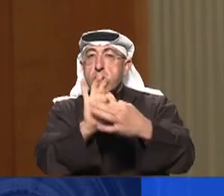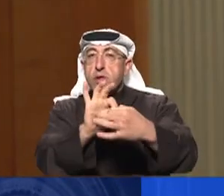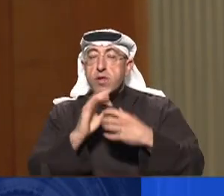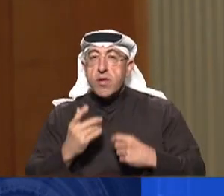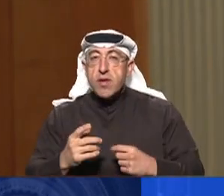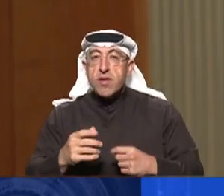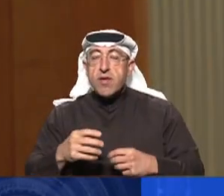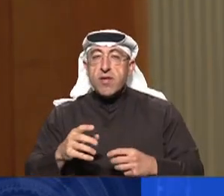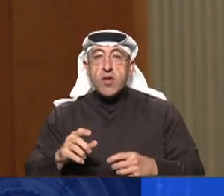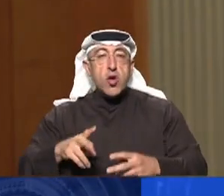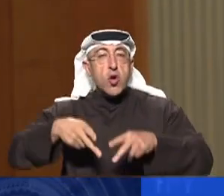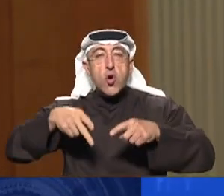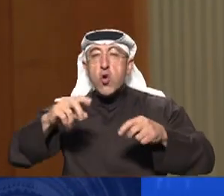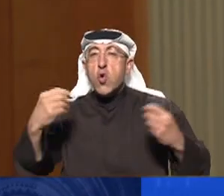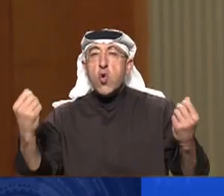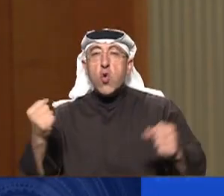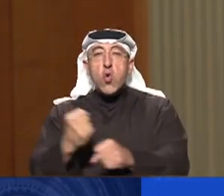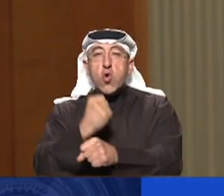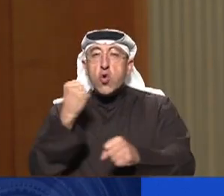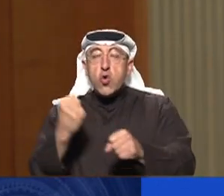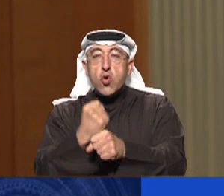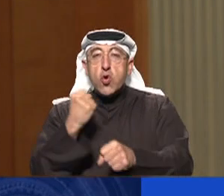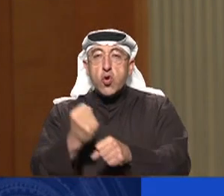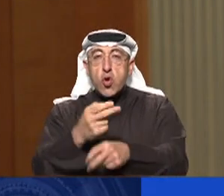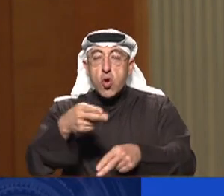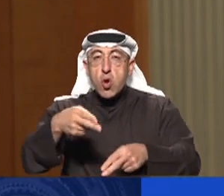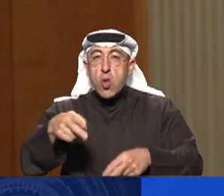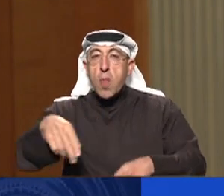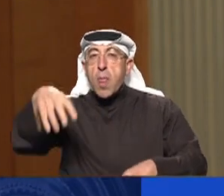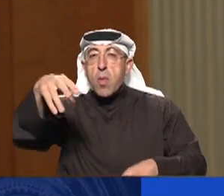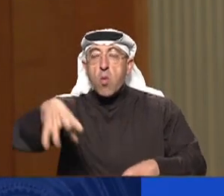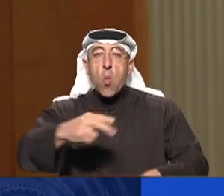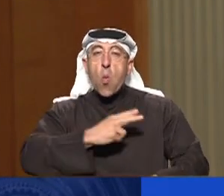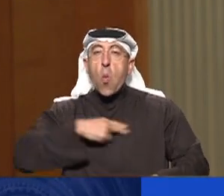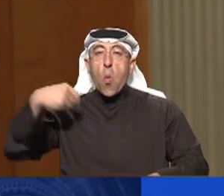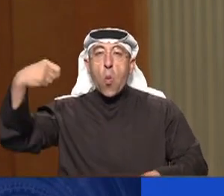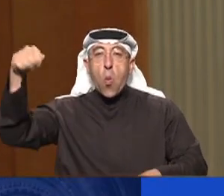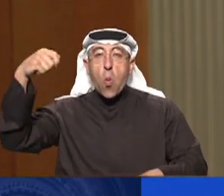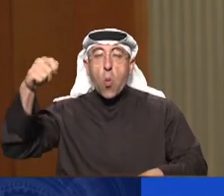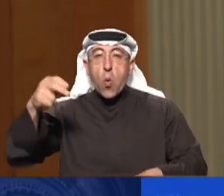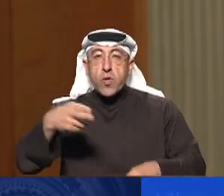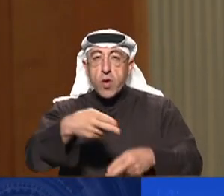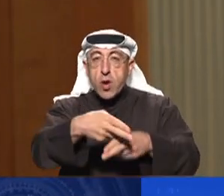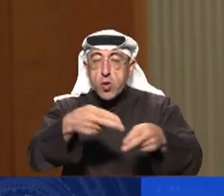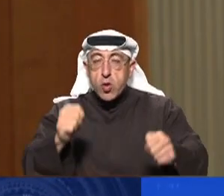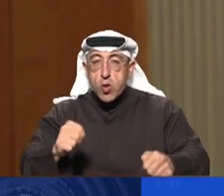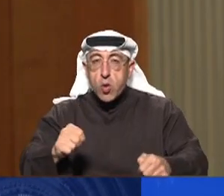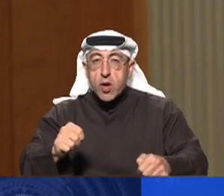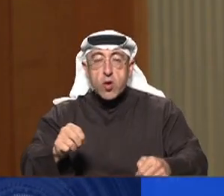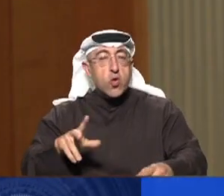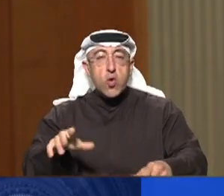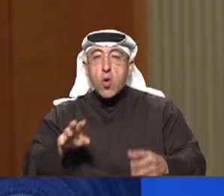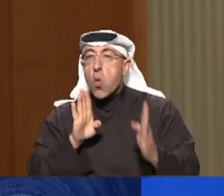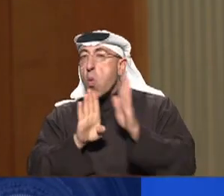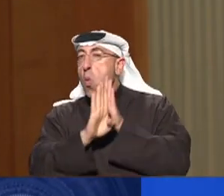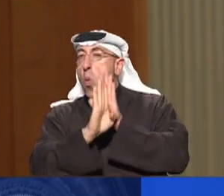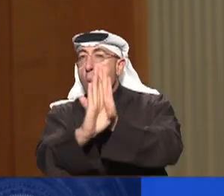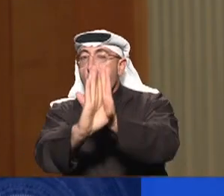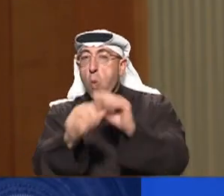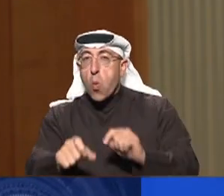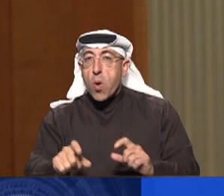الوزارات المختلفة والجهات الحكومية لمواجهة مرض كورونا المستجد في البلاد. احنا قاعد نشوف